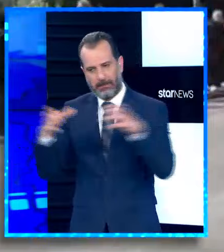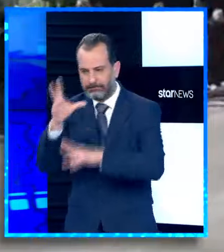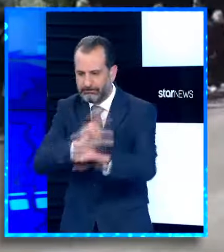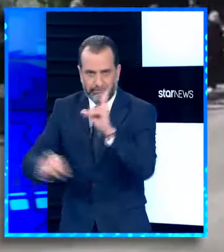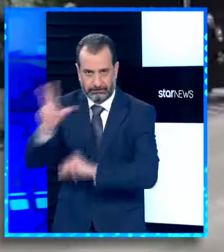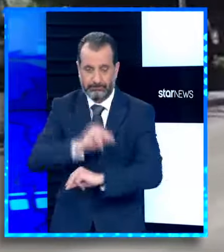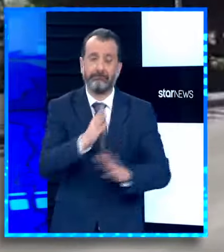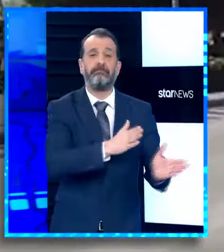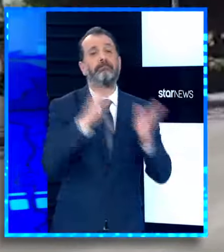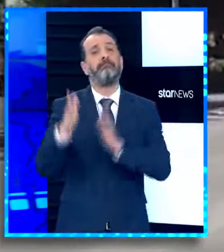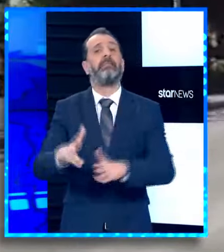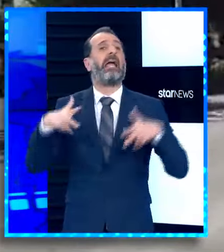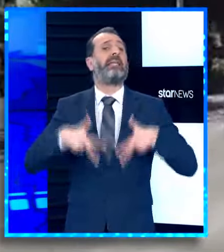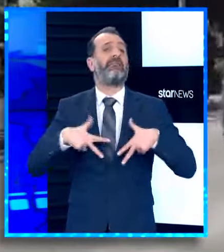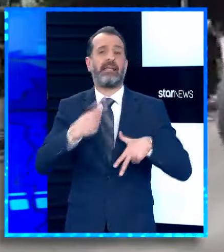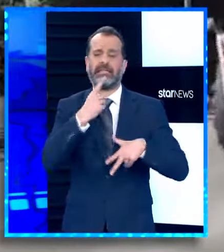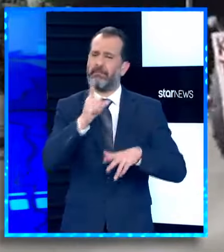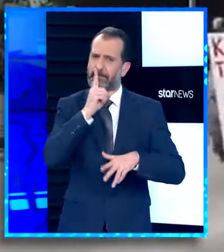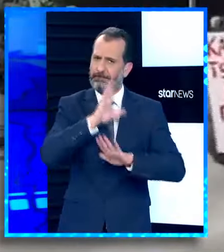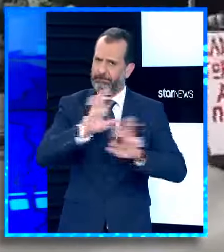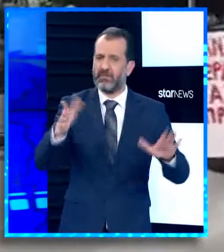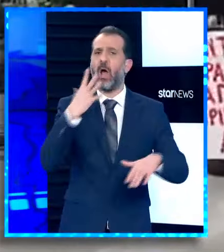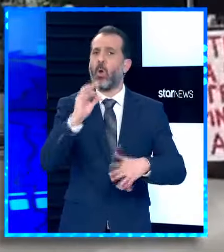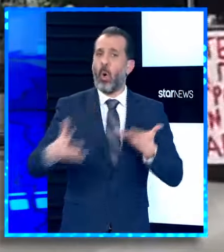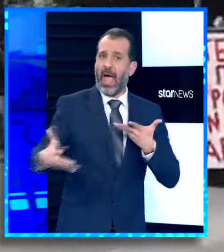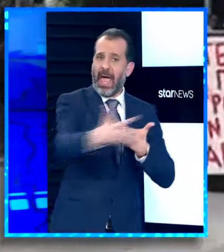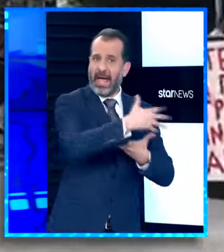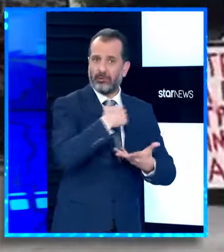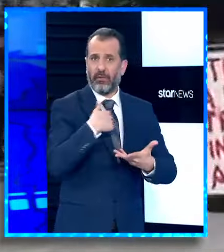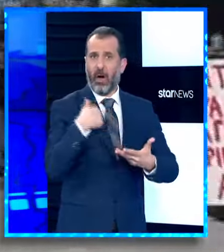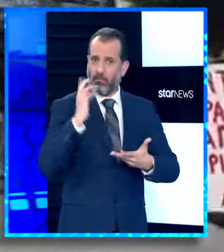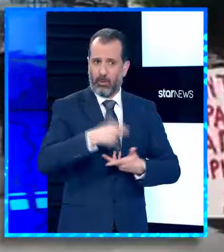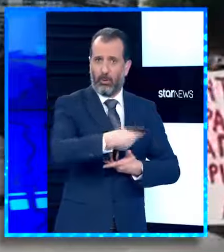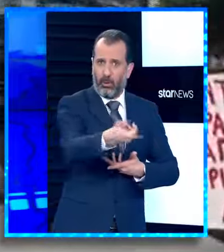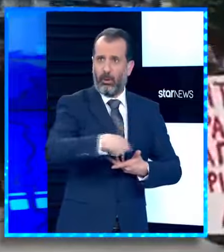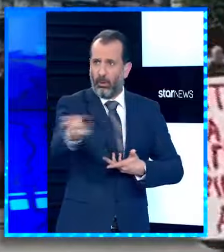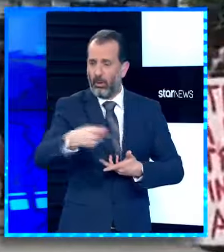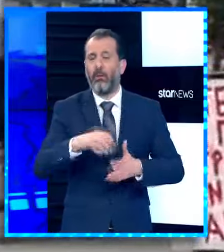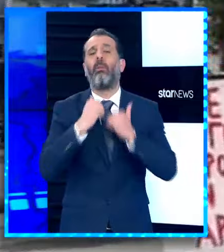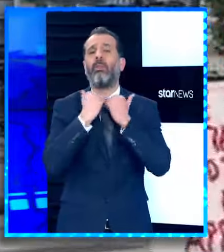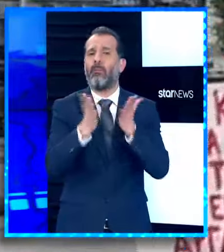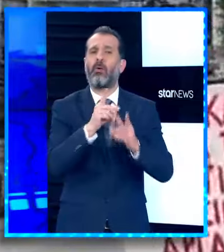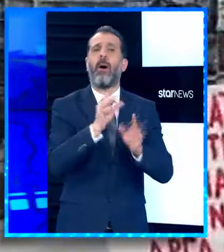και διαμηνύει ότι οι πόροι που έχει στη διάθεσή της δεν είναι ανεξάντλητοι. Γι' αυτό και δεν εξετάζονται πρόσθετα μέτρα.